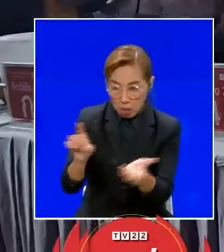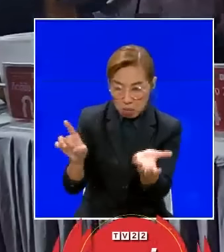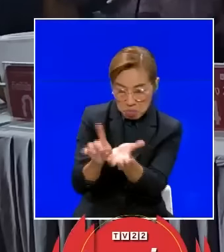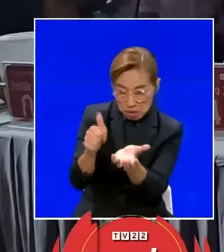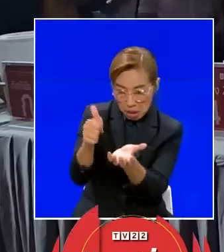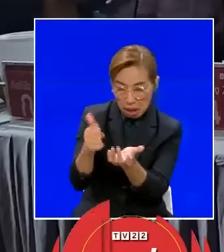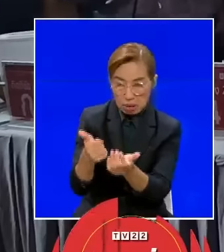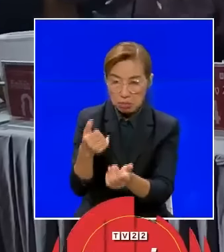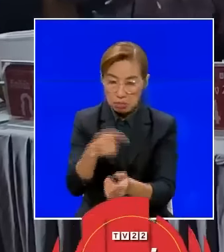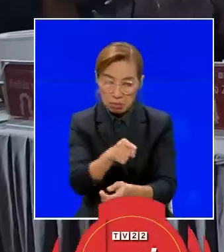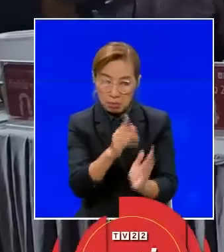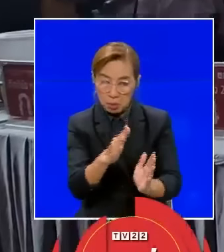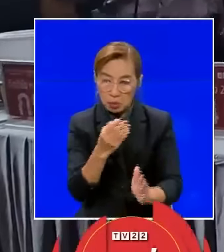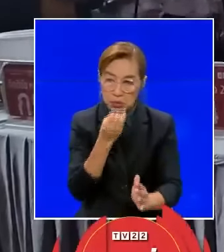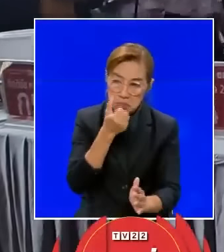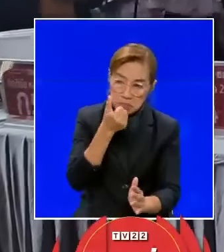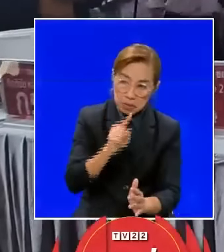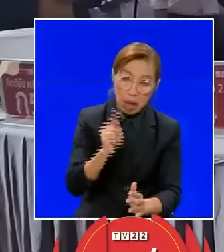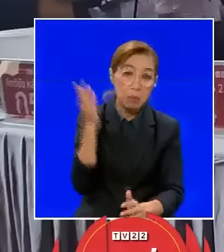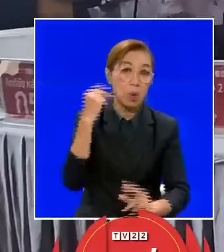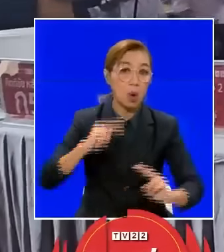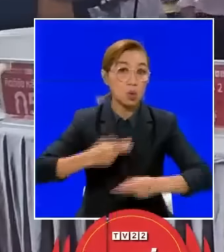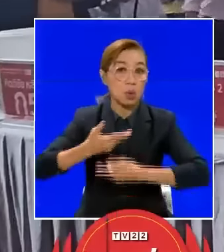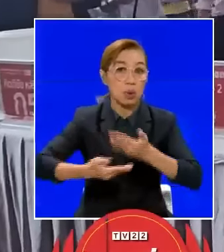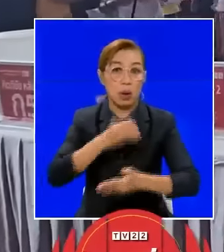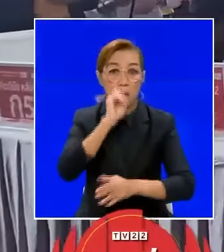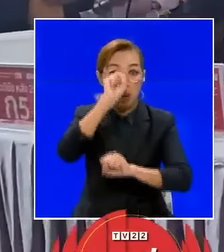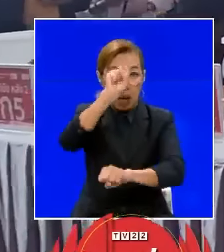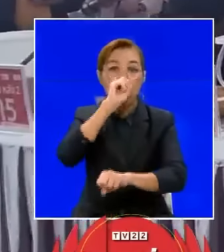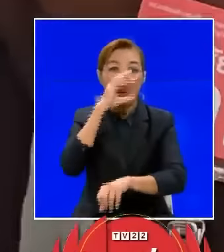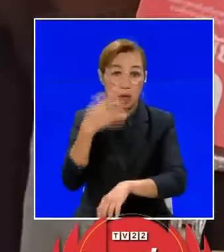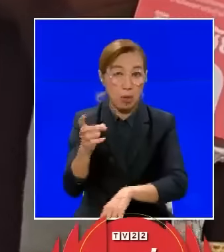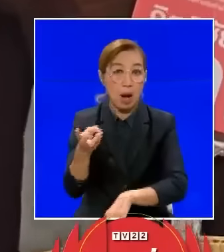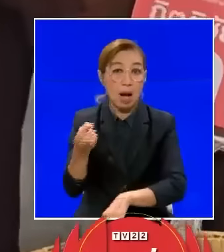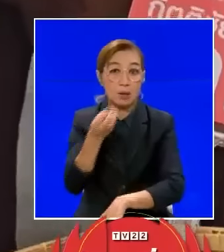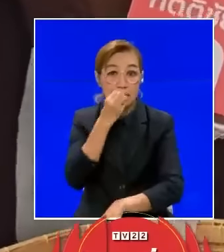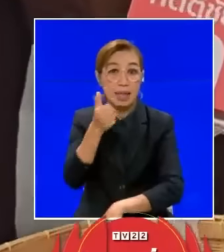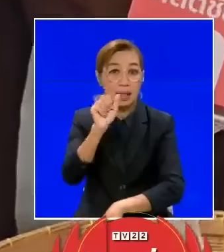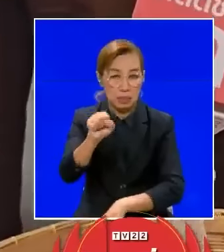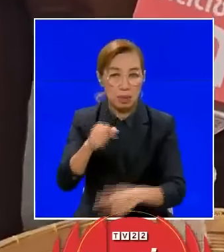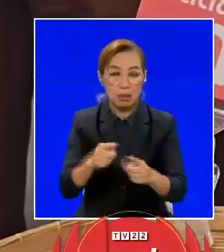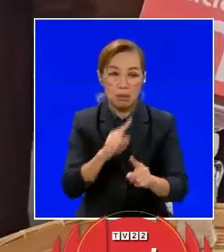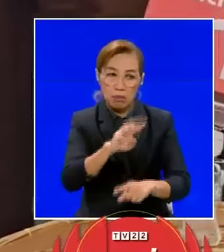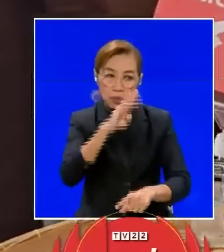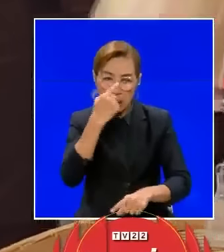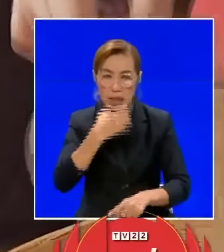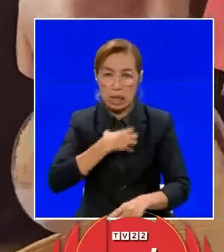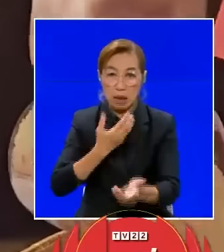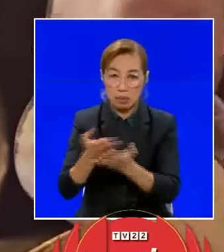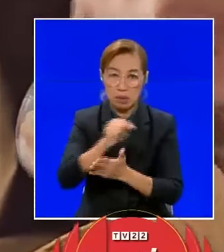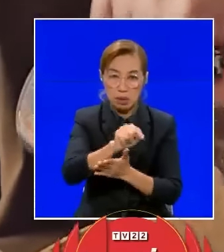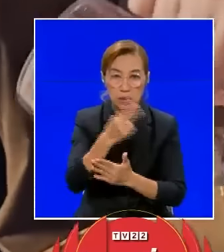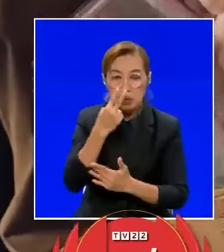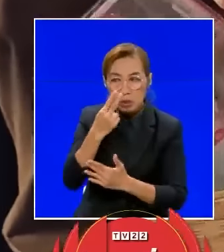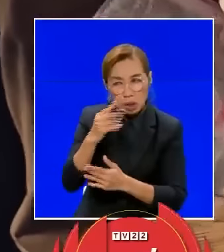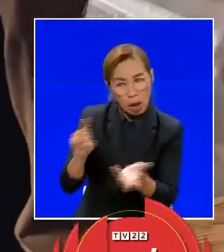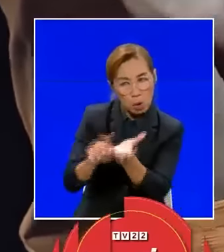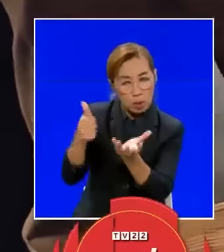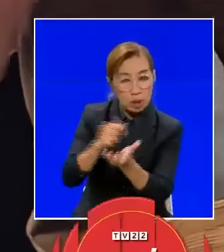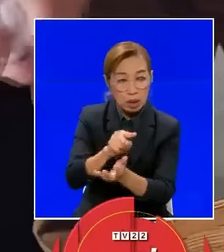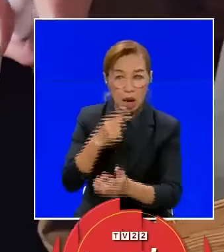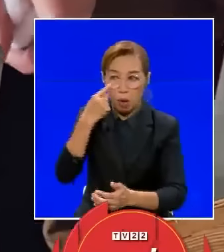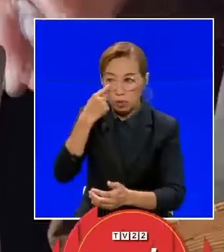สามารถบริโภคได้ตามที่กระทรวงพาณิชย์เคยประกาศก่อนหน้านี้หรือเปล่าด้วยนะคะก็ต้องบอกว่าข้าวที่จะนำมาประมูลก็มีข้าว